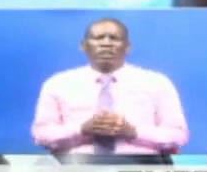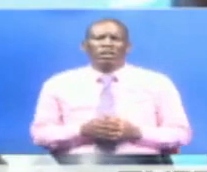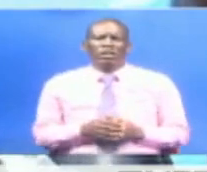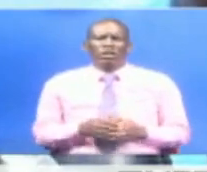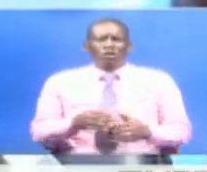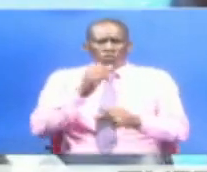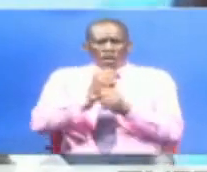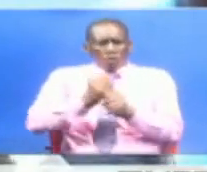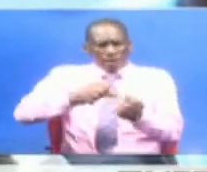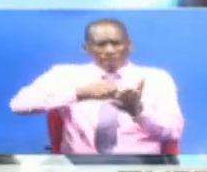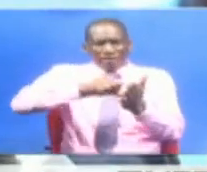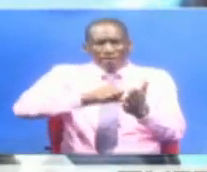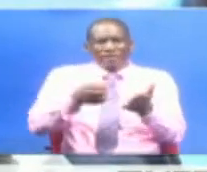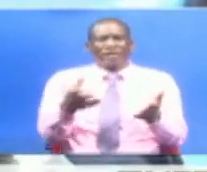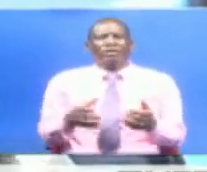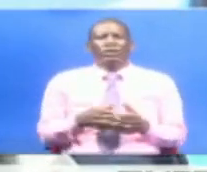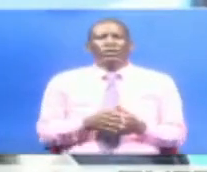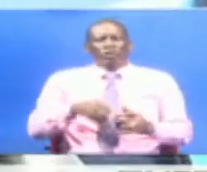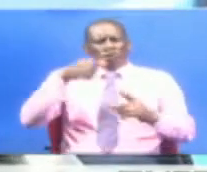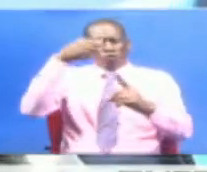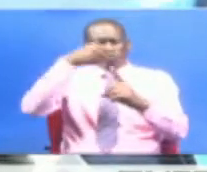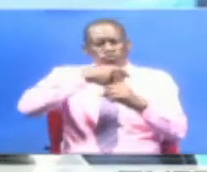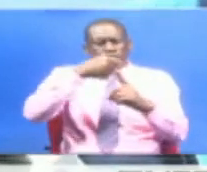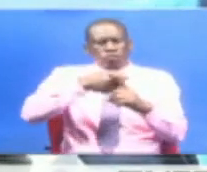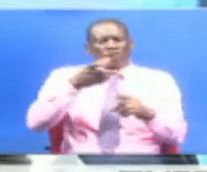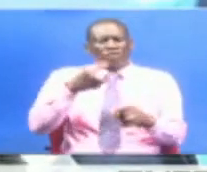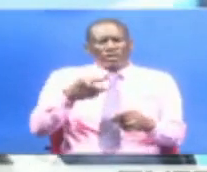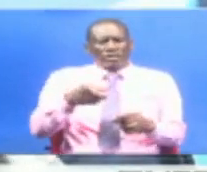bidii kupambana na huu uovu